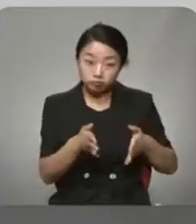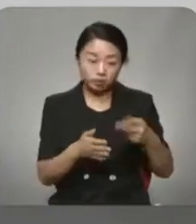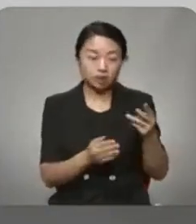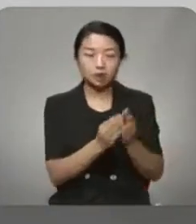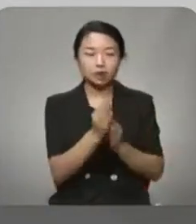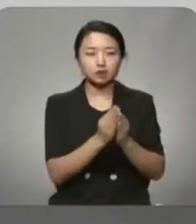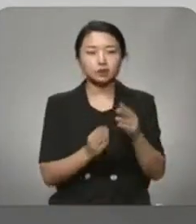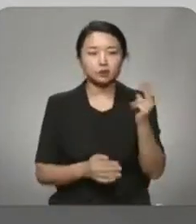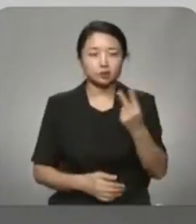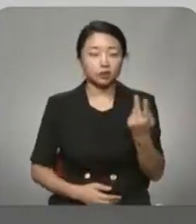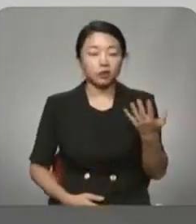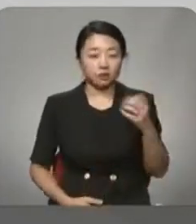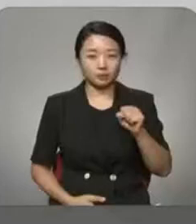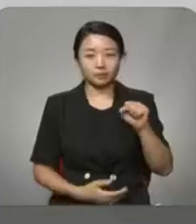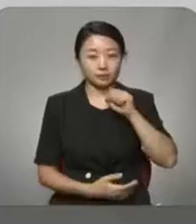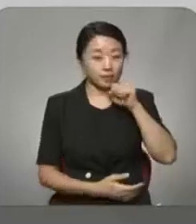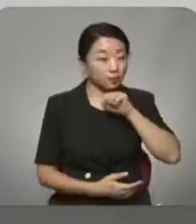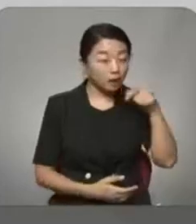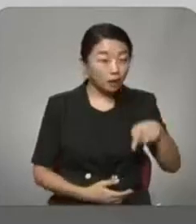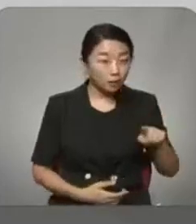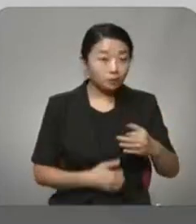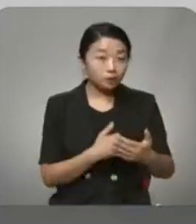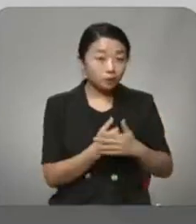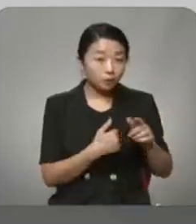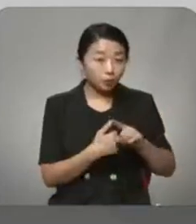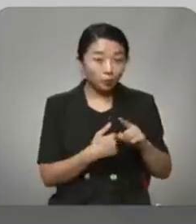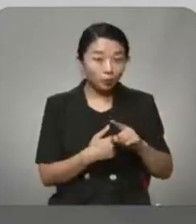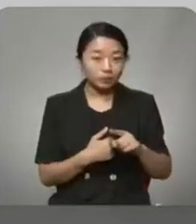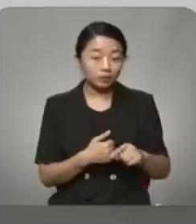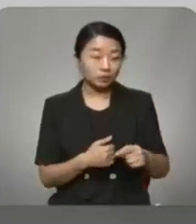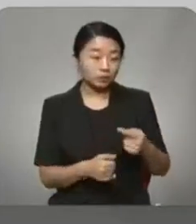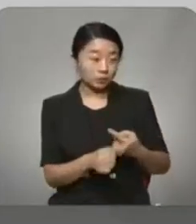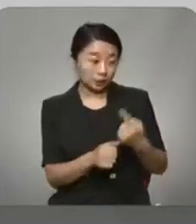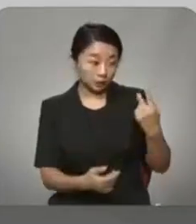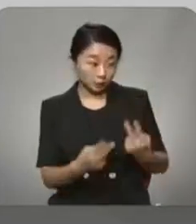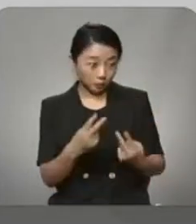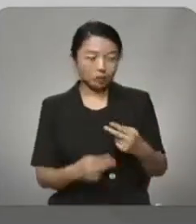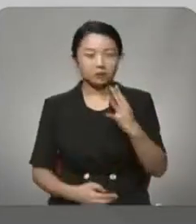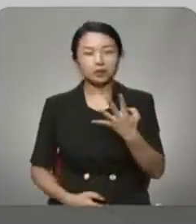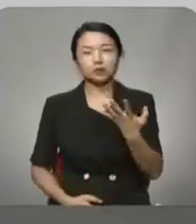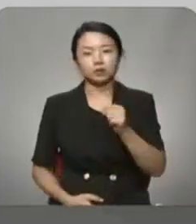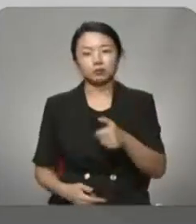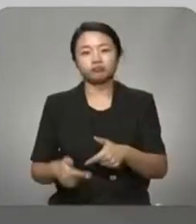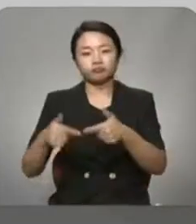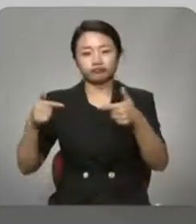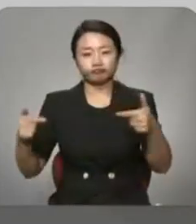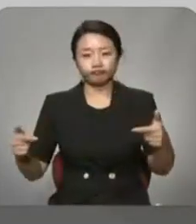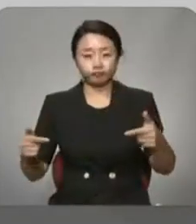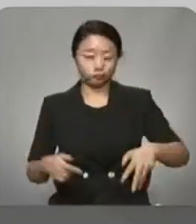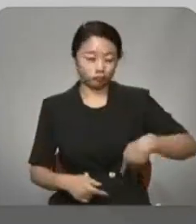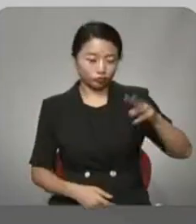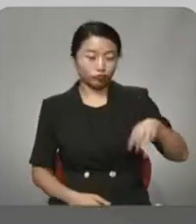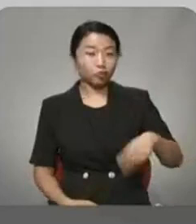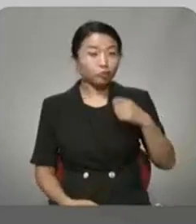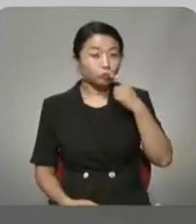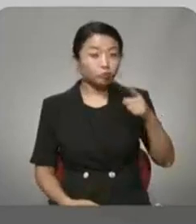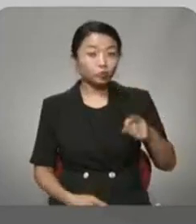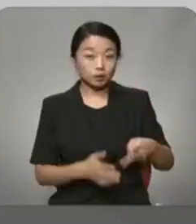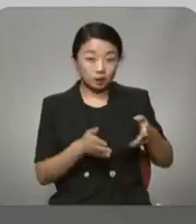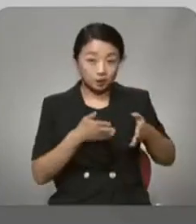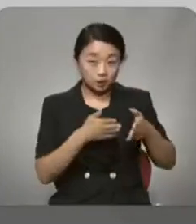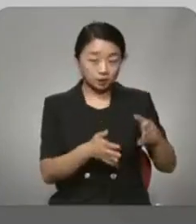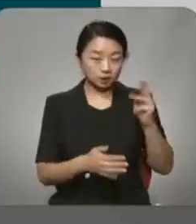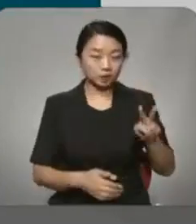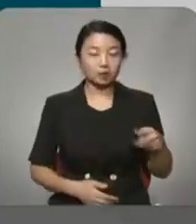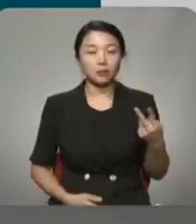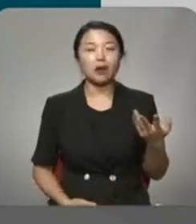2조 2천억 원이 반영됐습니다. 올해보다 4천억 넘게 늘었습니다. 춘천 속초철도 3,200여억 원,